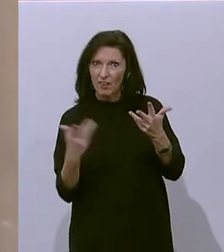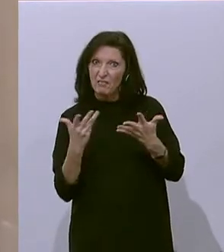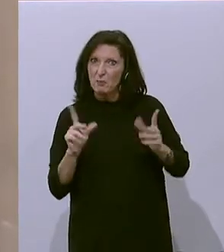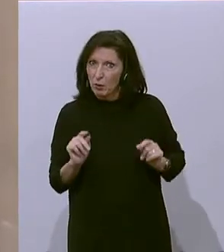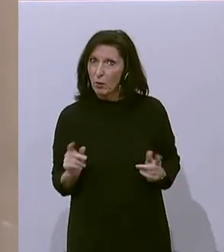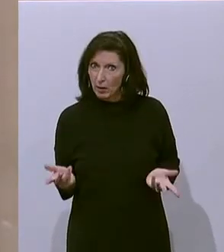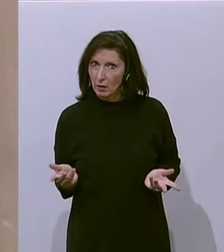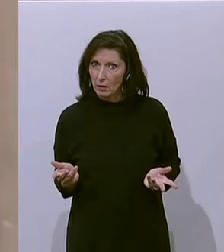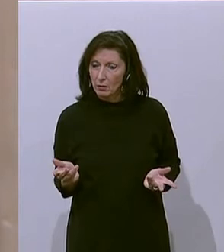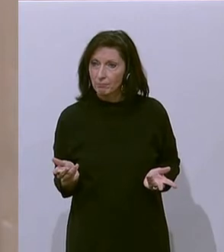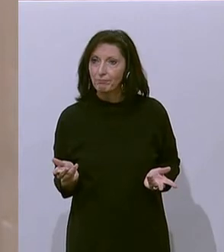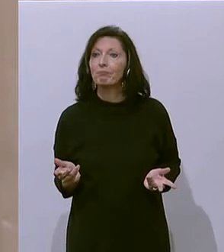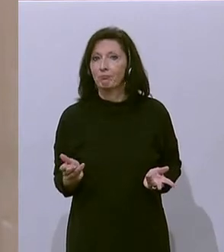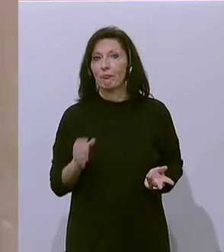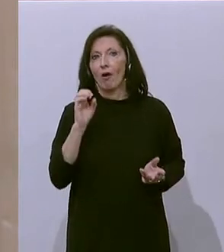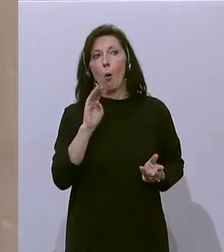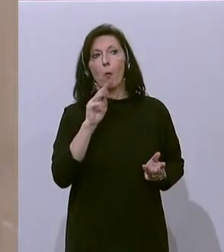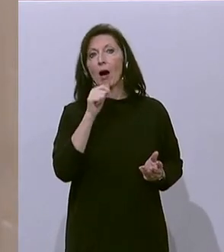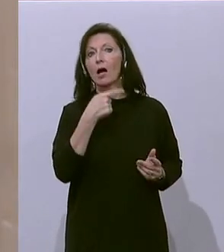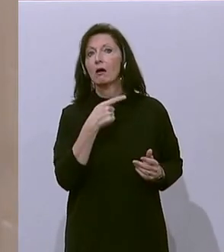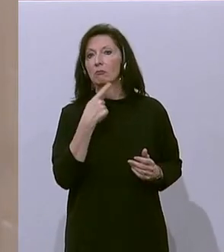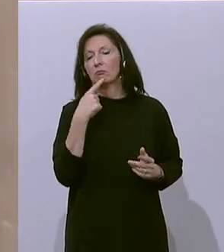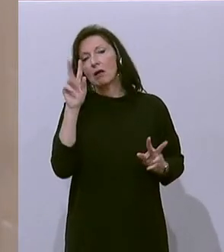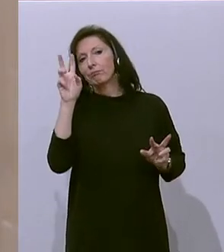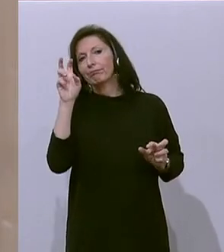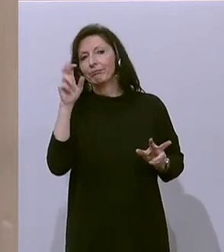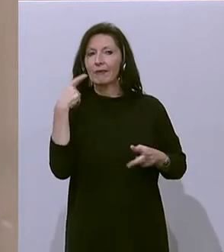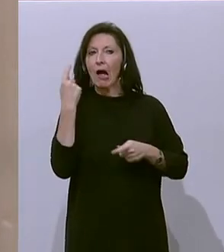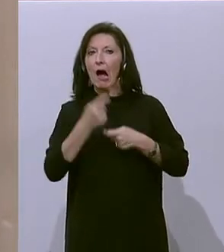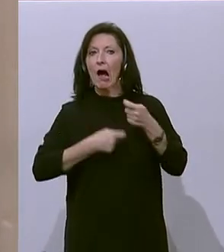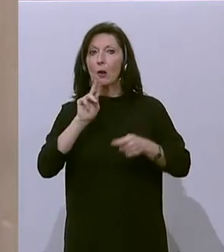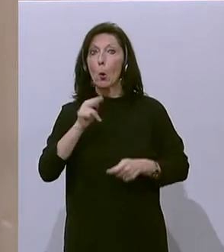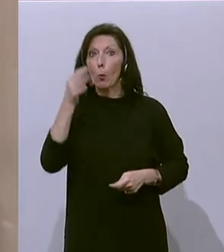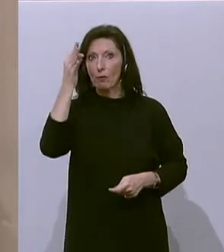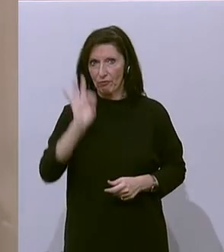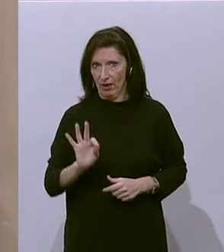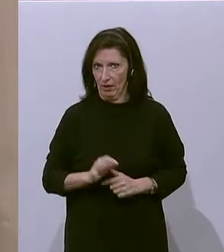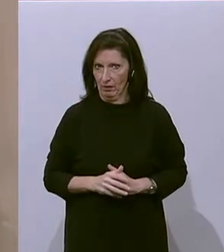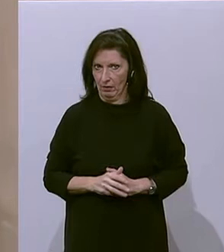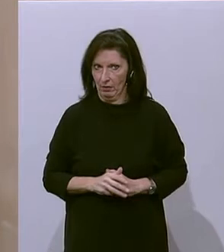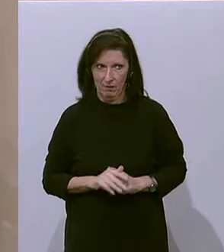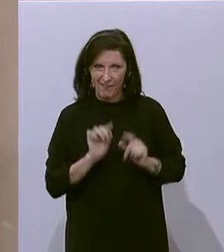heißt, dass die ÖBAG praktisch handlungsunfähig ist derzeit. Das ist nicht